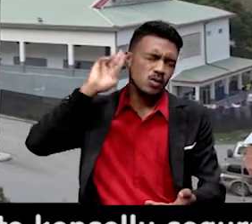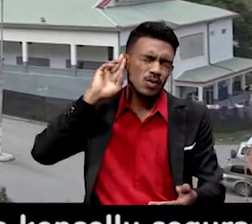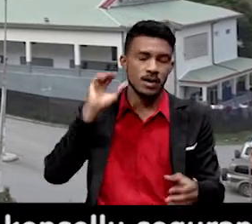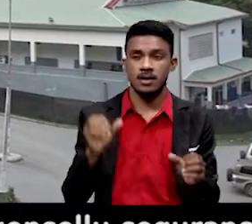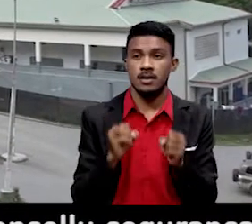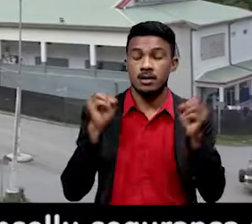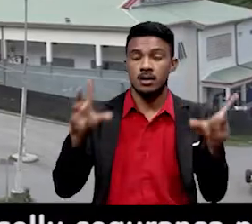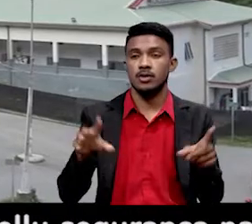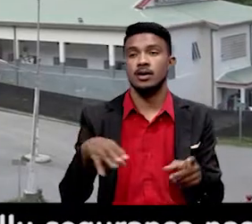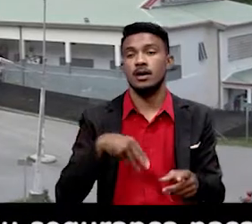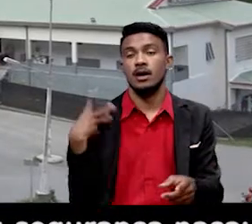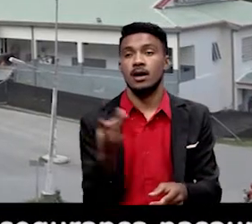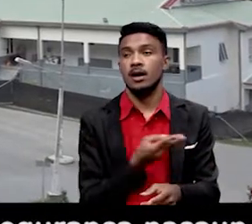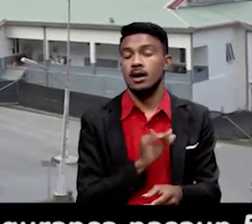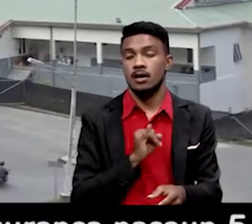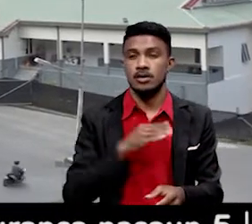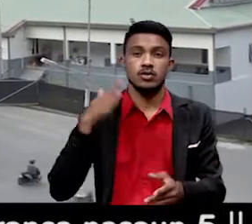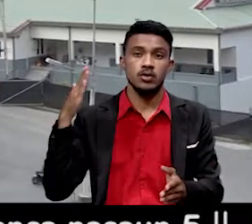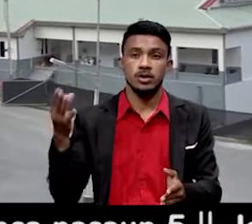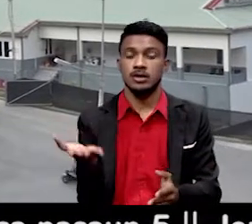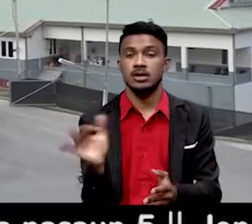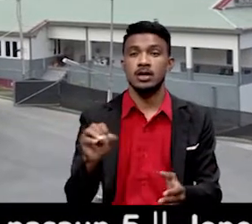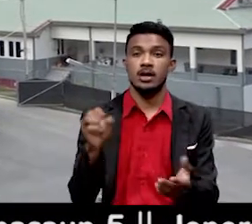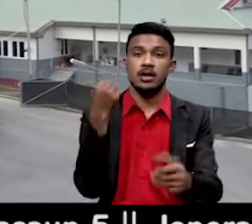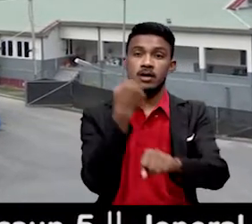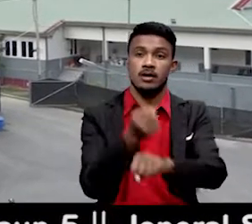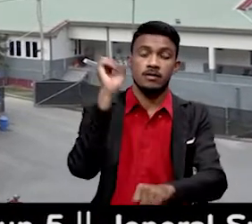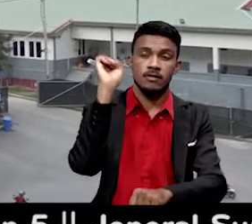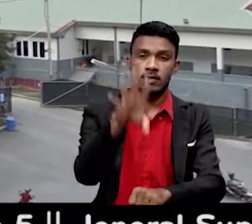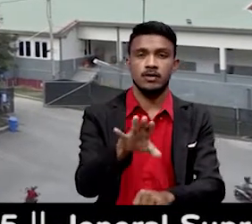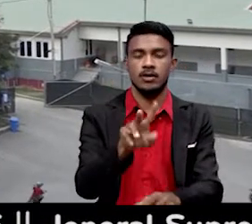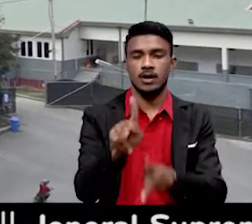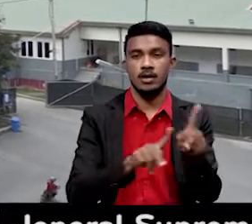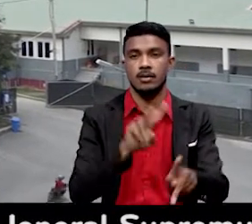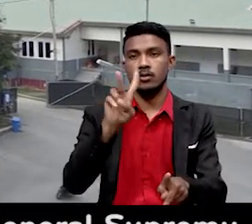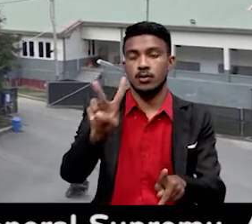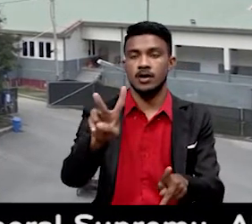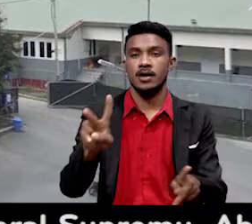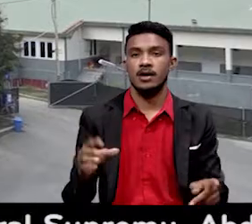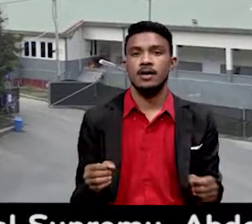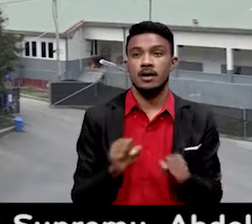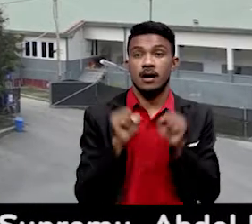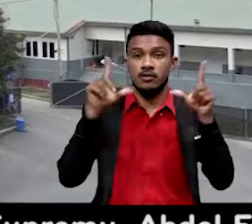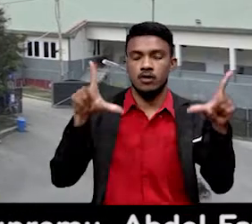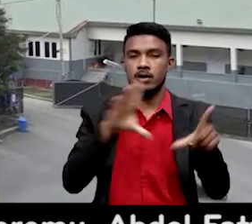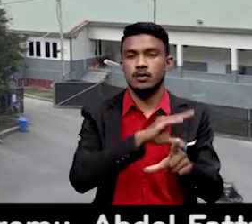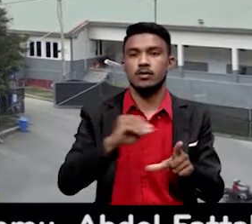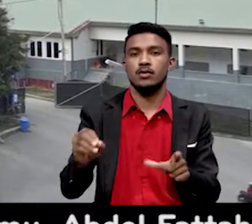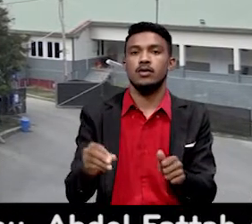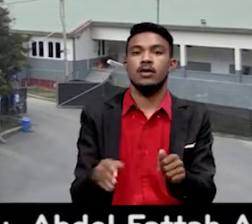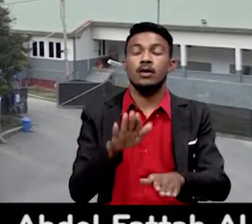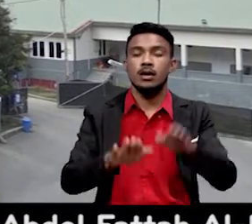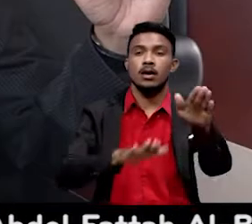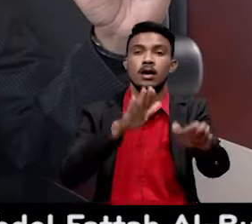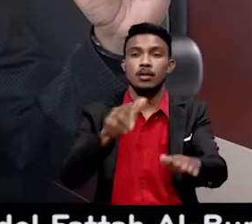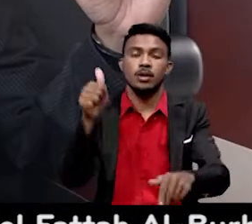ne sir tuda fatu maka hau hamri botama kruane mas hak fodak botama kruane hak kiduk bako tu kat